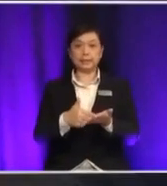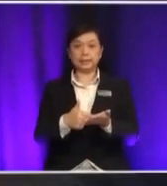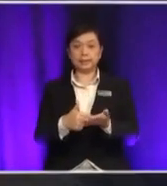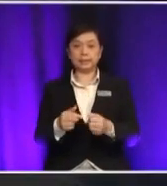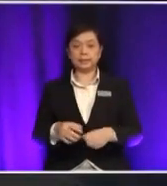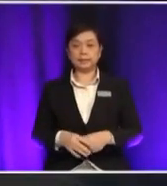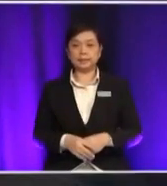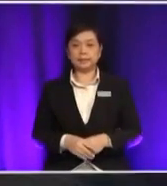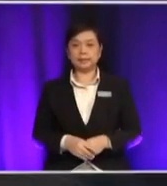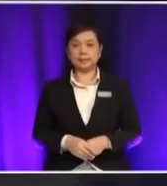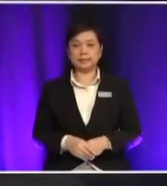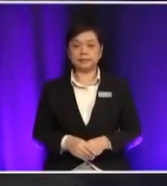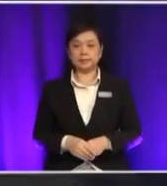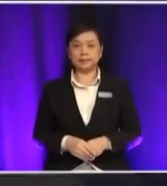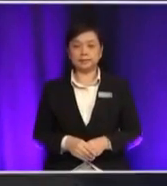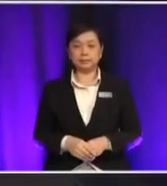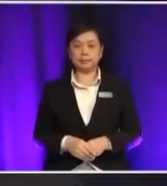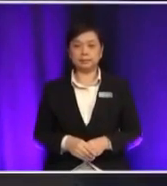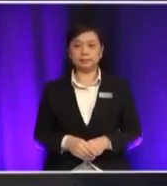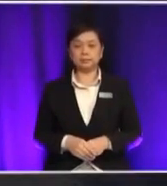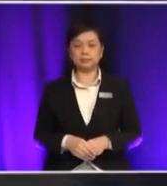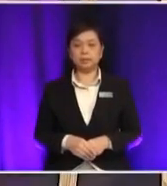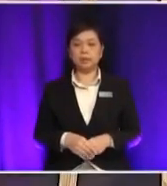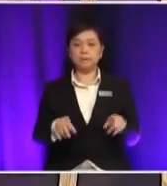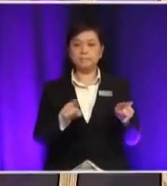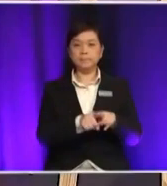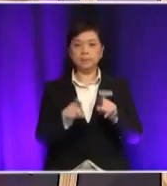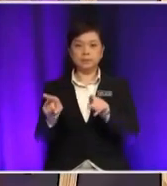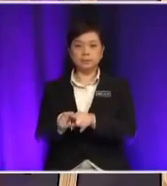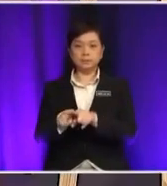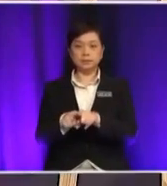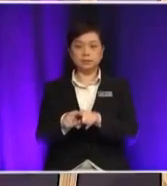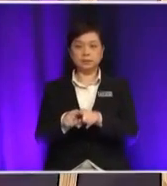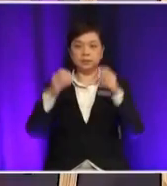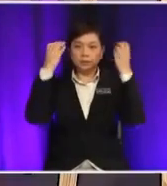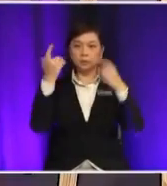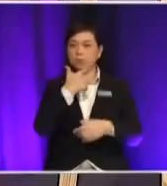habiskan Oke persamaan Kris semua